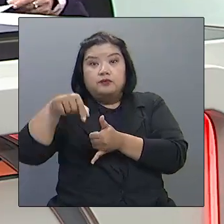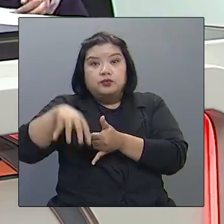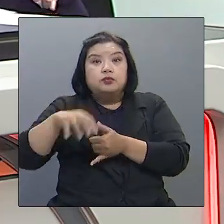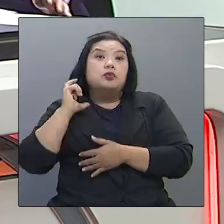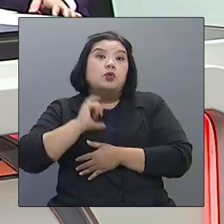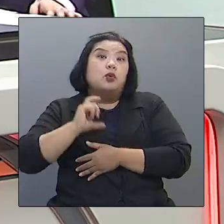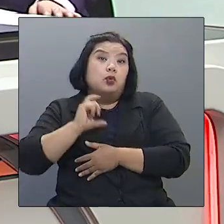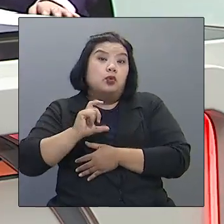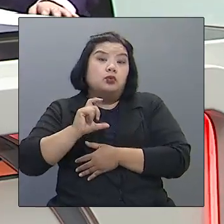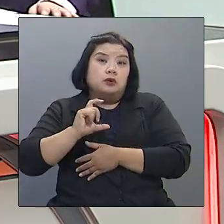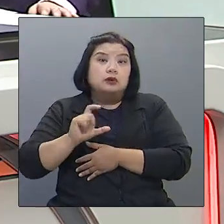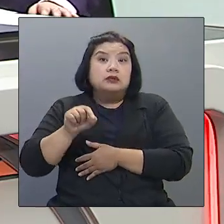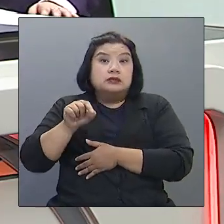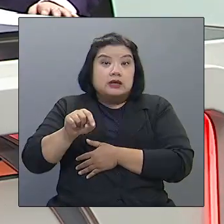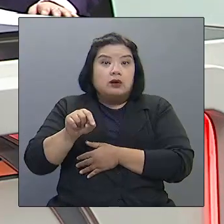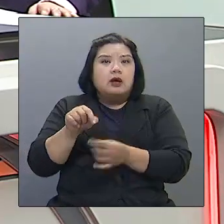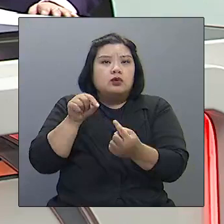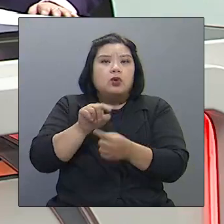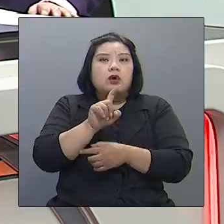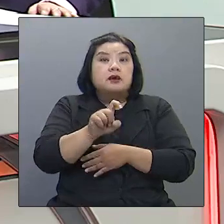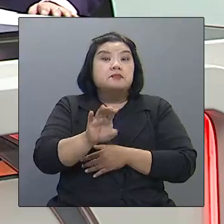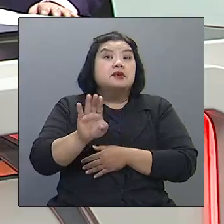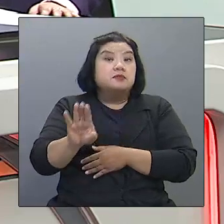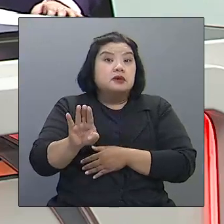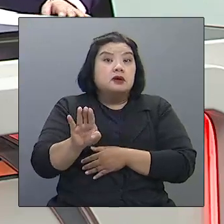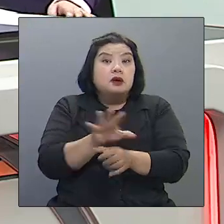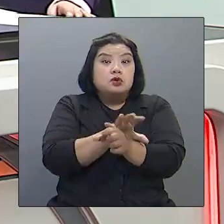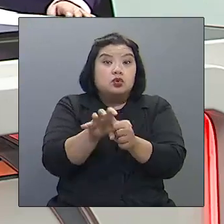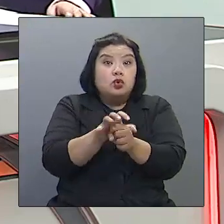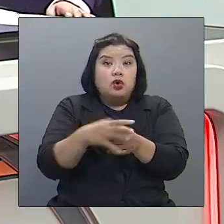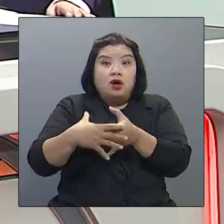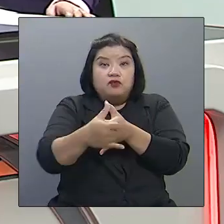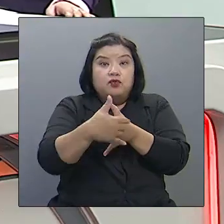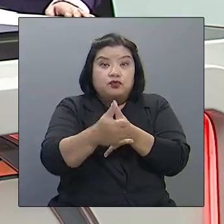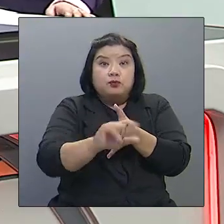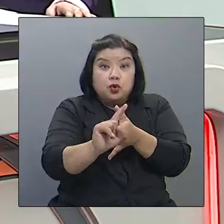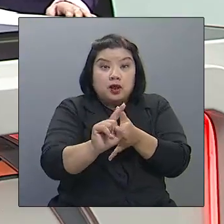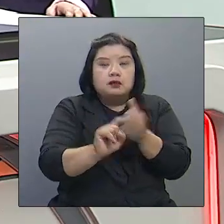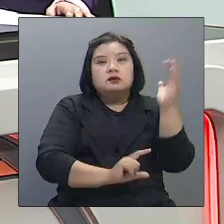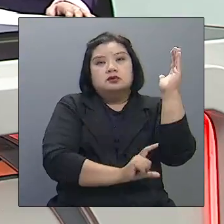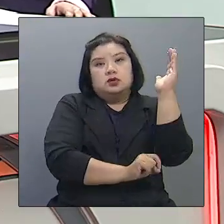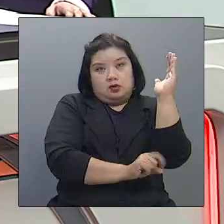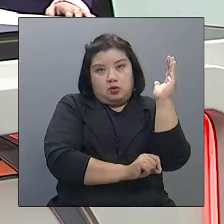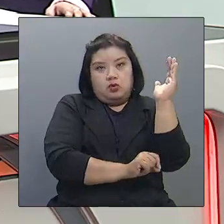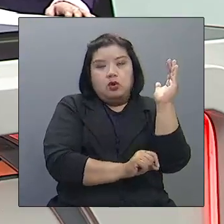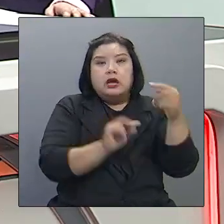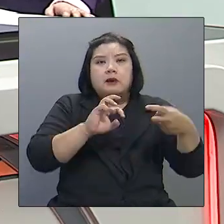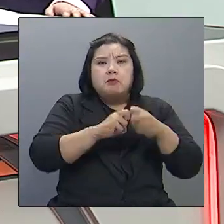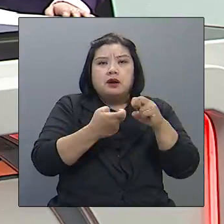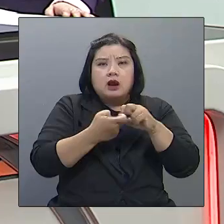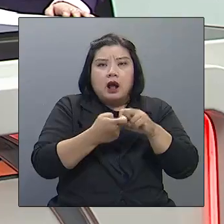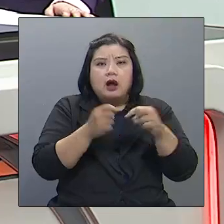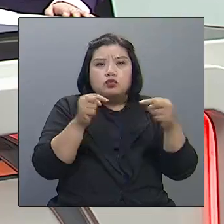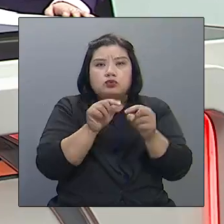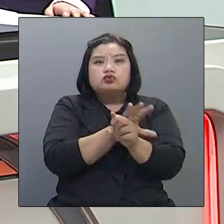ดาห์สายพันธุ์นี้ทำให้เกิดการระบาดการกระจายมากขึ้นในสิงคโปร์ด้วยนะคะกลายเป็นคำถามตามมาว่าจริงๆแล้วสถาน